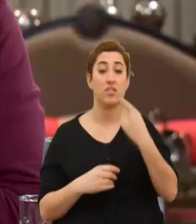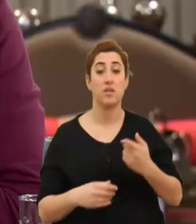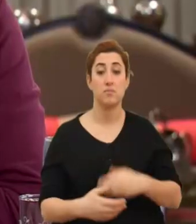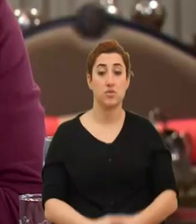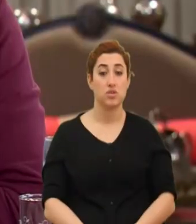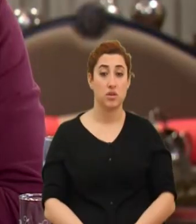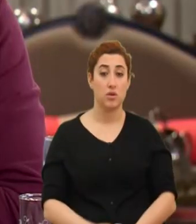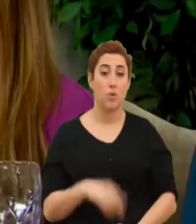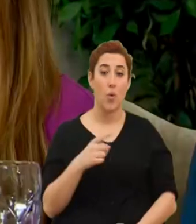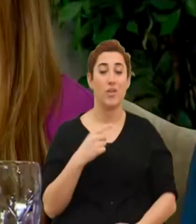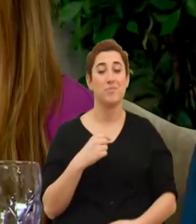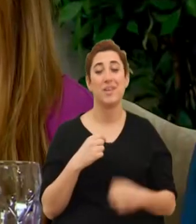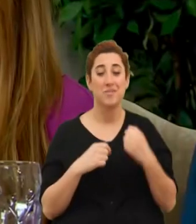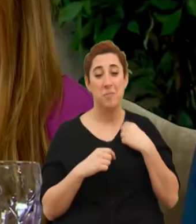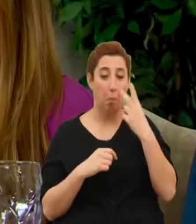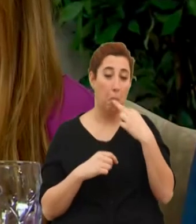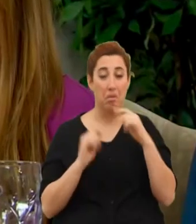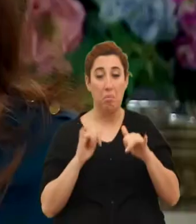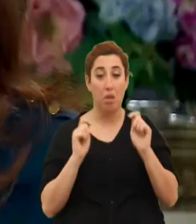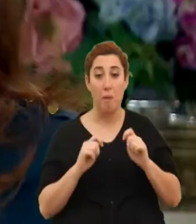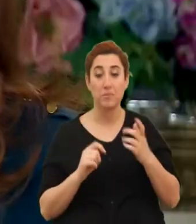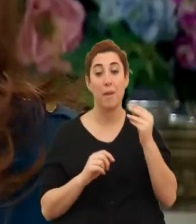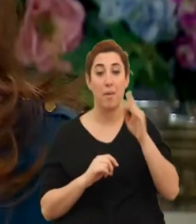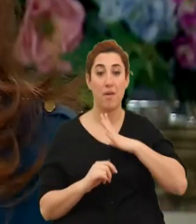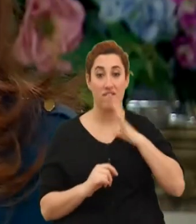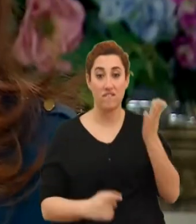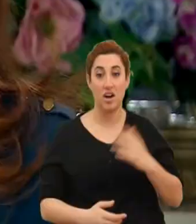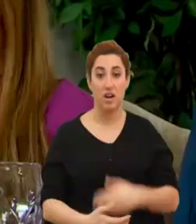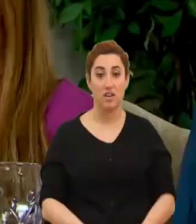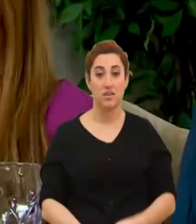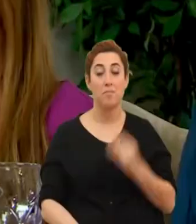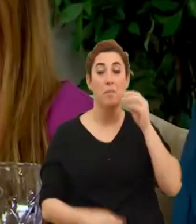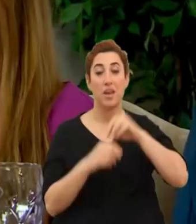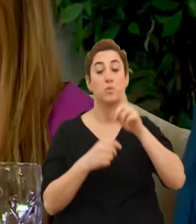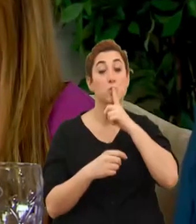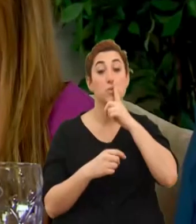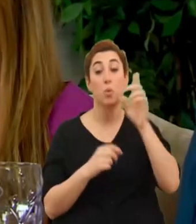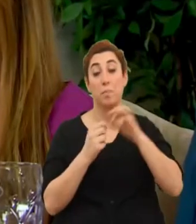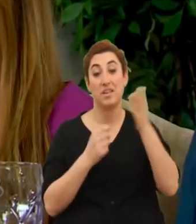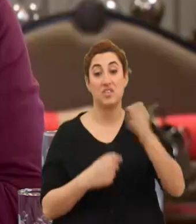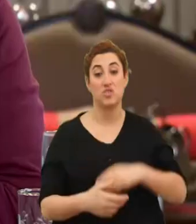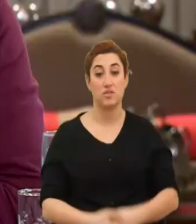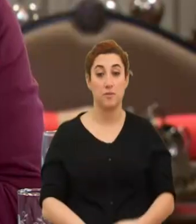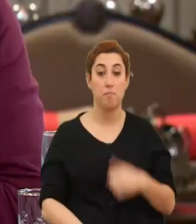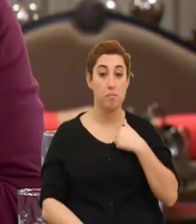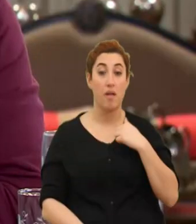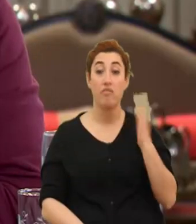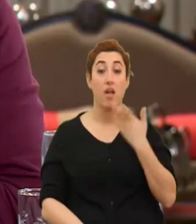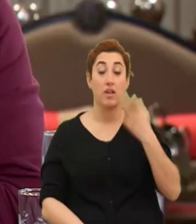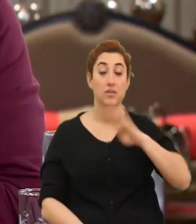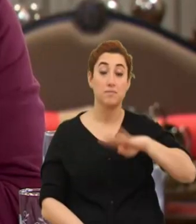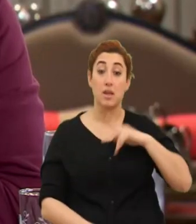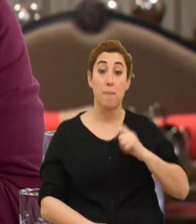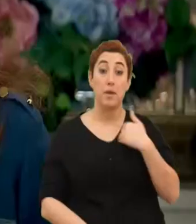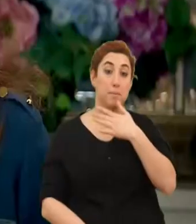demiştir. Öyle bir duygu sömürüsü yapmıştır. E bebek de var. Sırf bebek için susuyordur Biricikciğim. Ben daha ne kadar